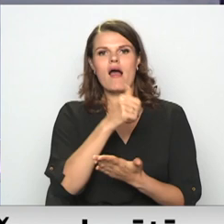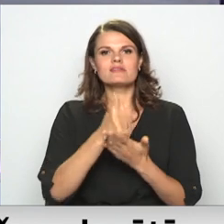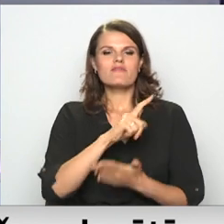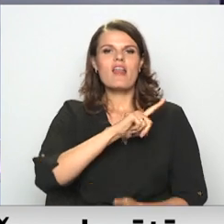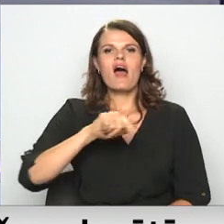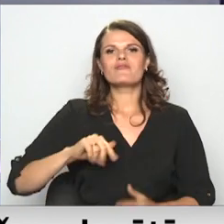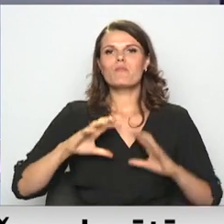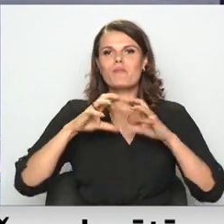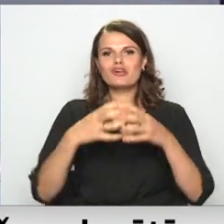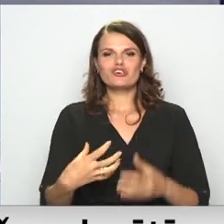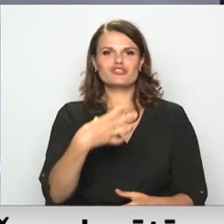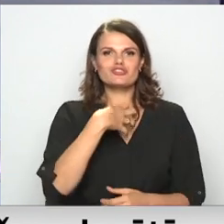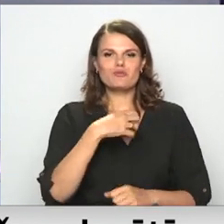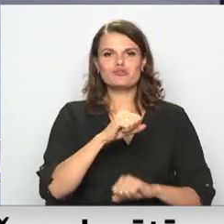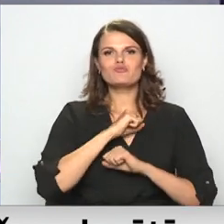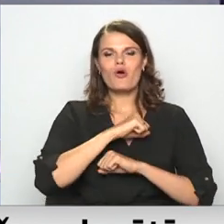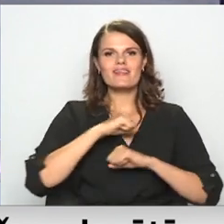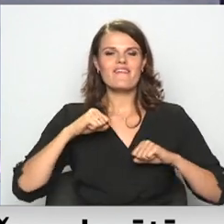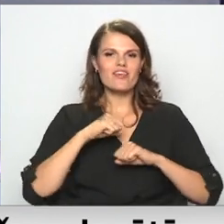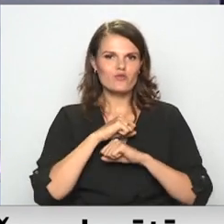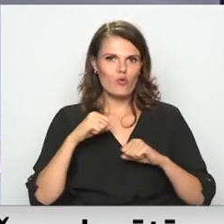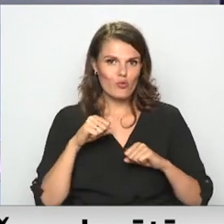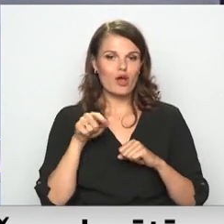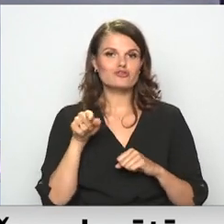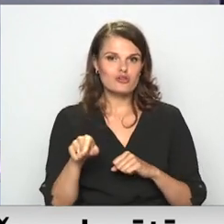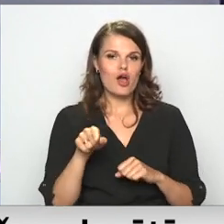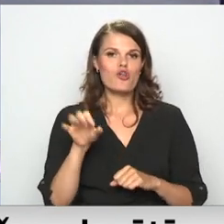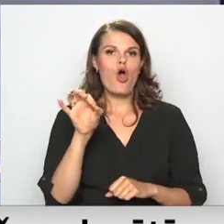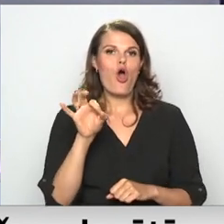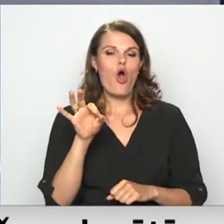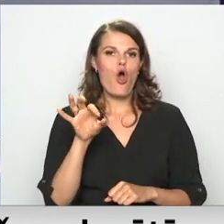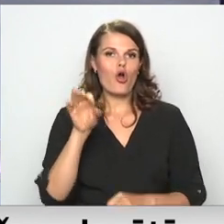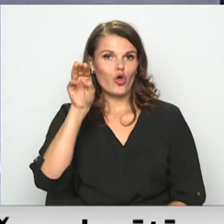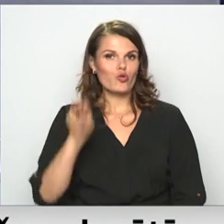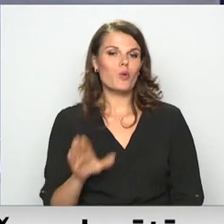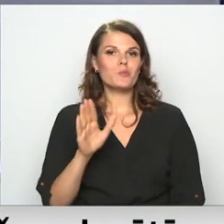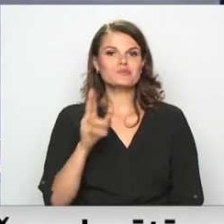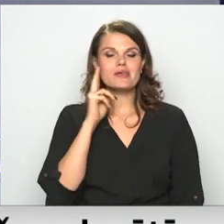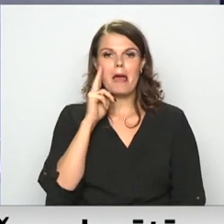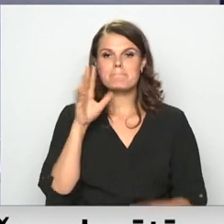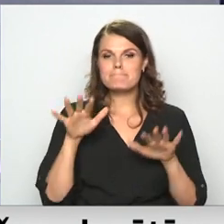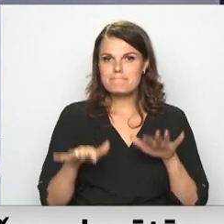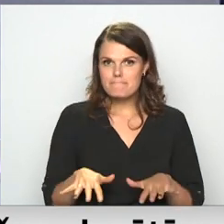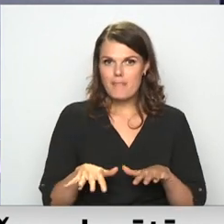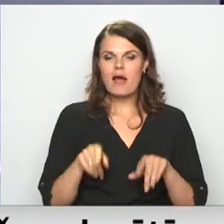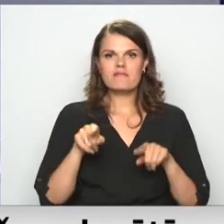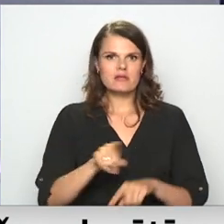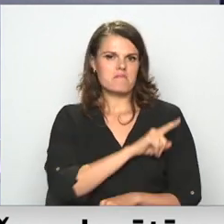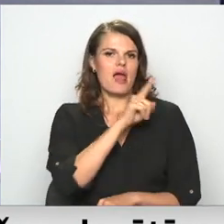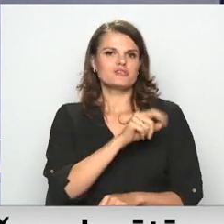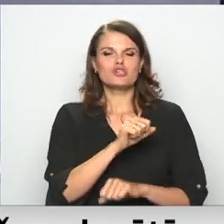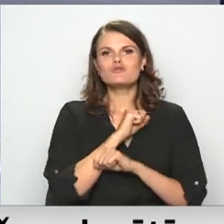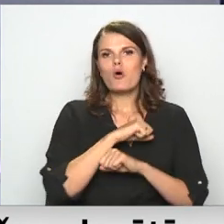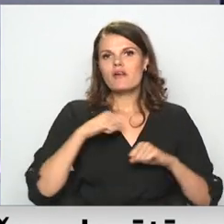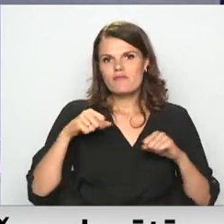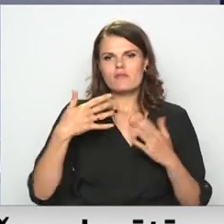Latviju pasaules čempionātā sporta vingrošanā, kas oktobrī notiks Japānā. Arina ir sporta meistere sporta vingrošanā un jau